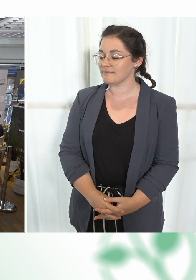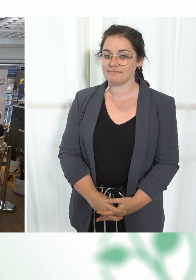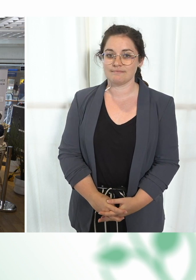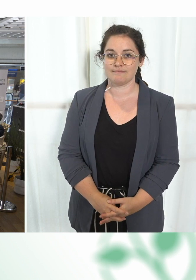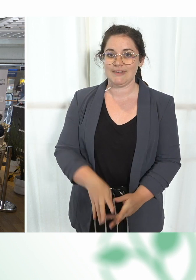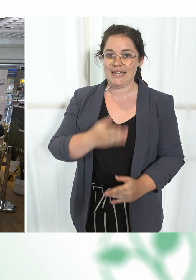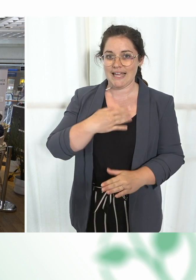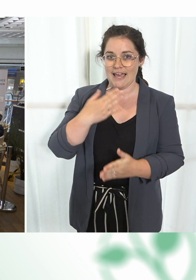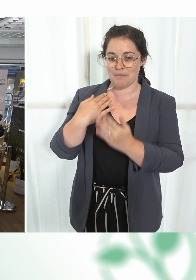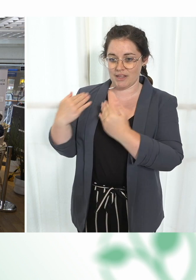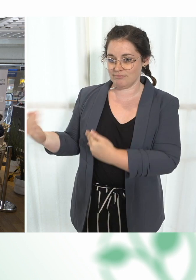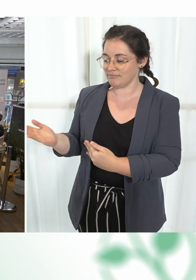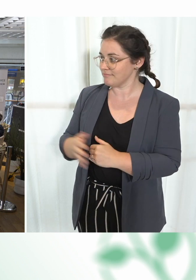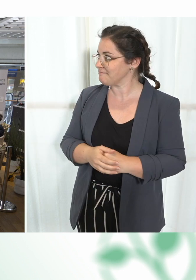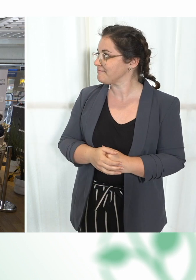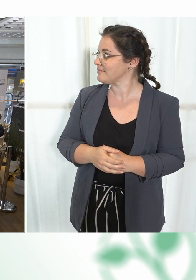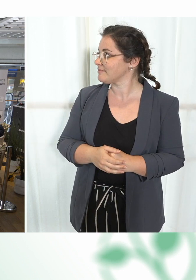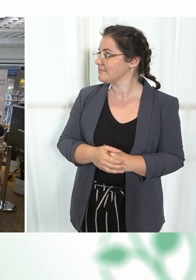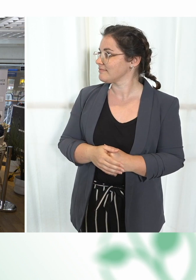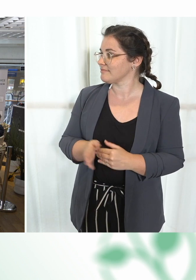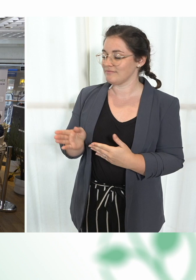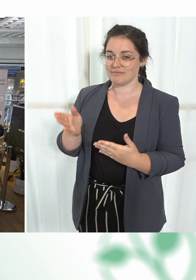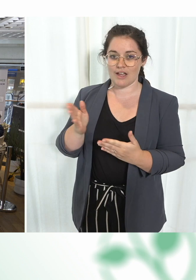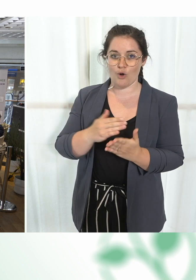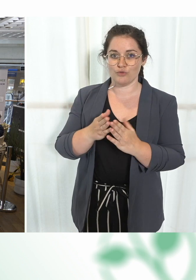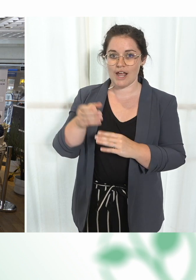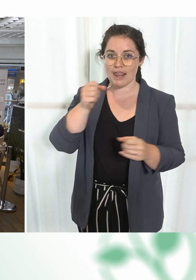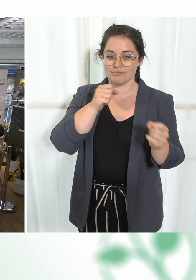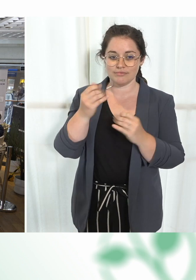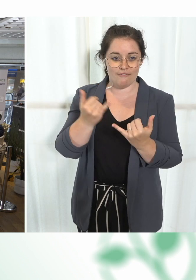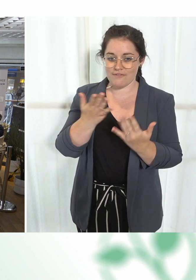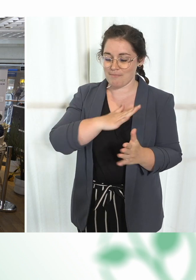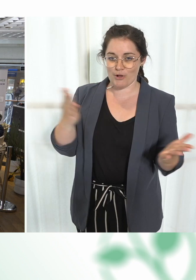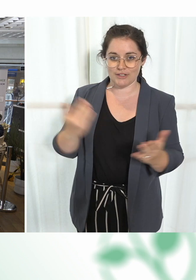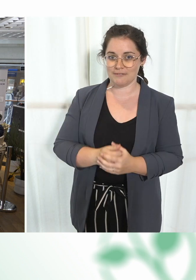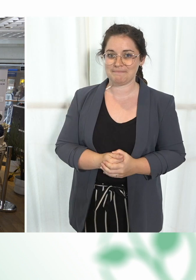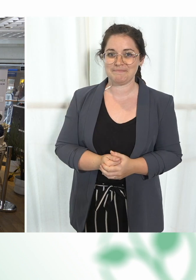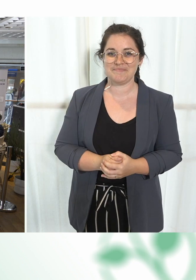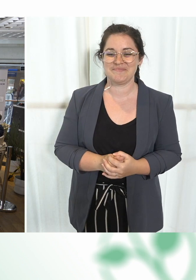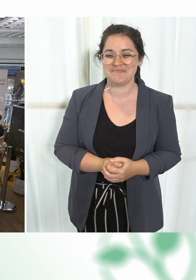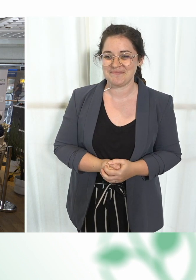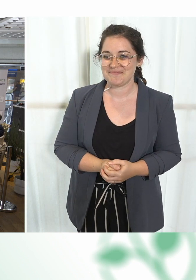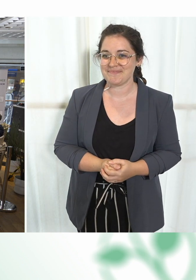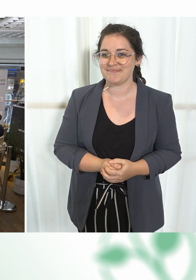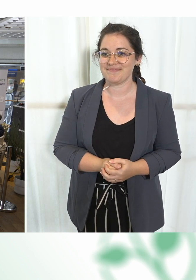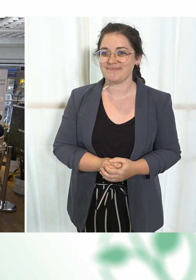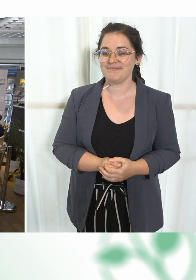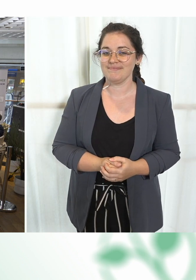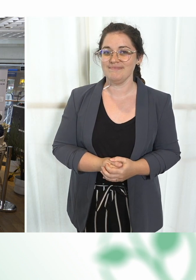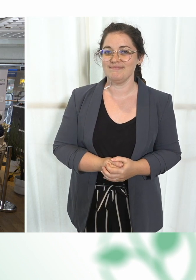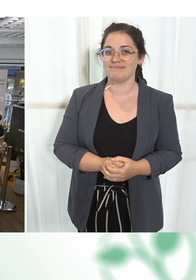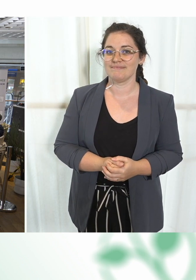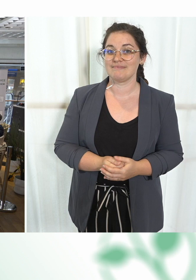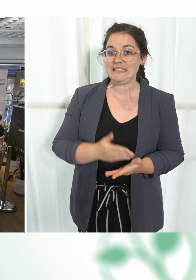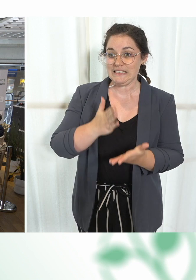Gerne zu meiner Rechten, zu meiner Linken. Wir haben Mikrofone für jeden. Wie Sie sich wohlfühlen, ein Mikrofon dort, eins da. Wir haben